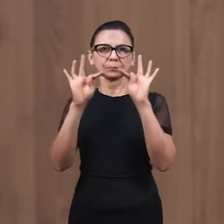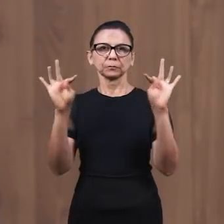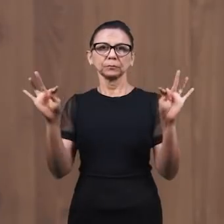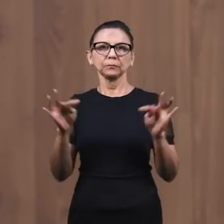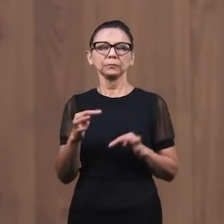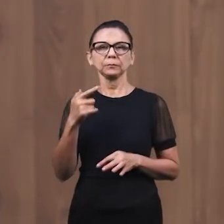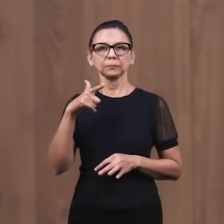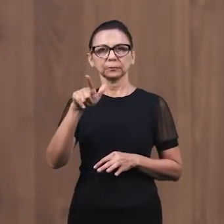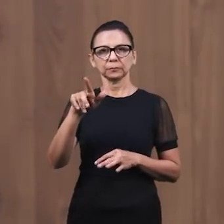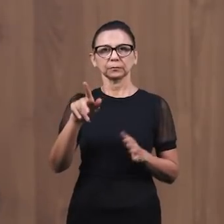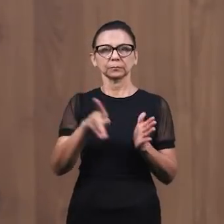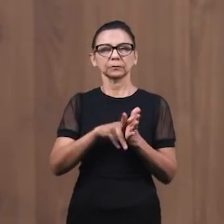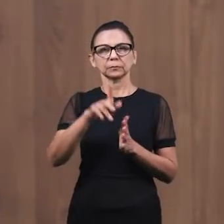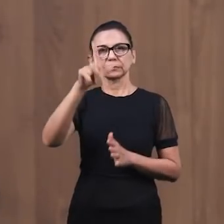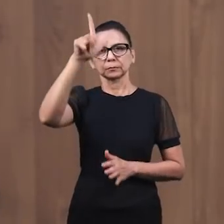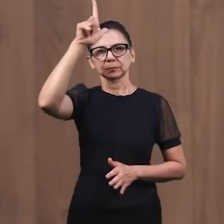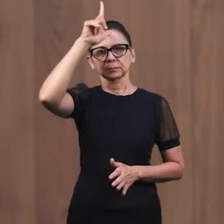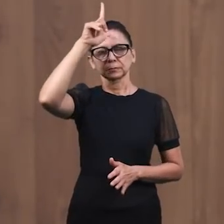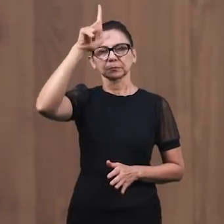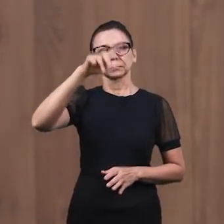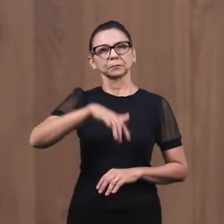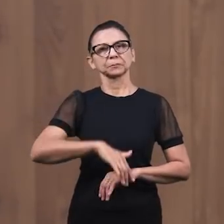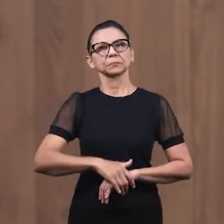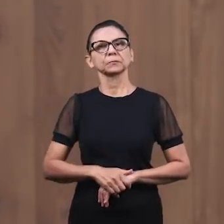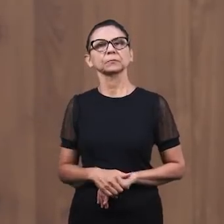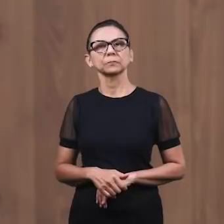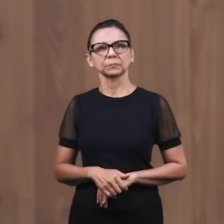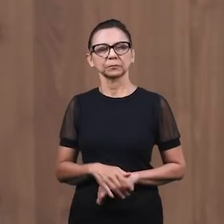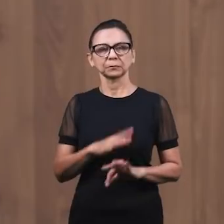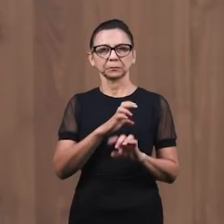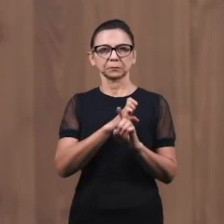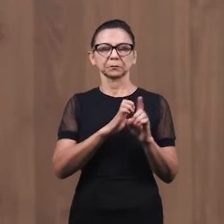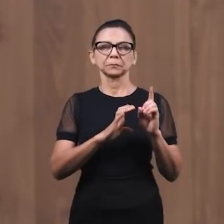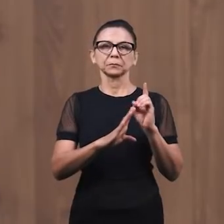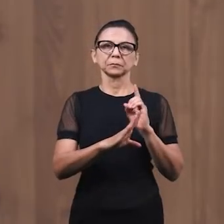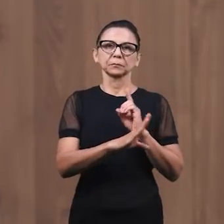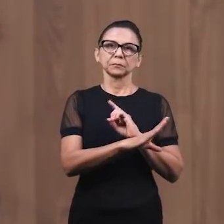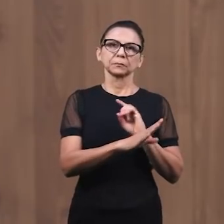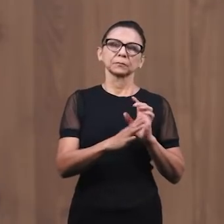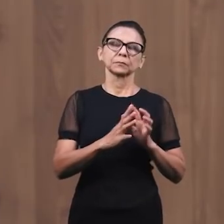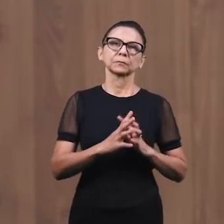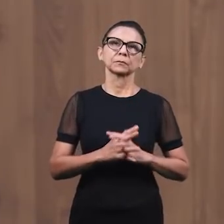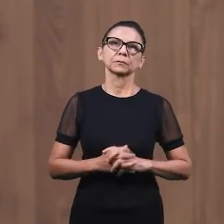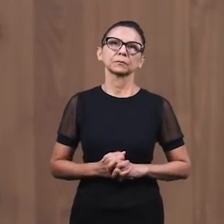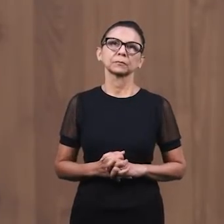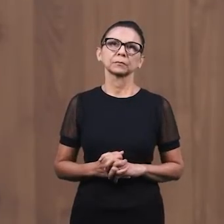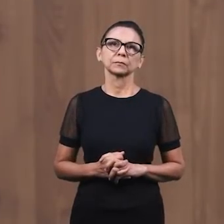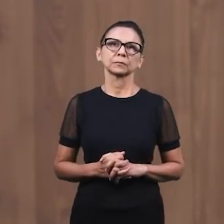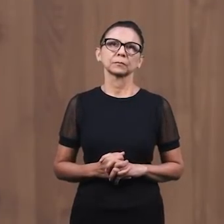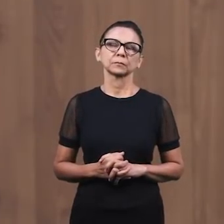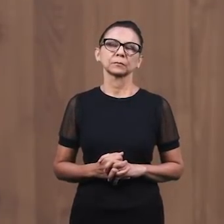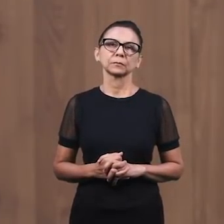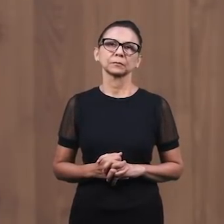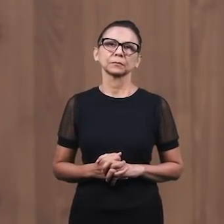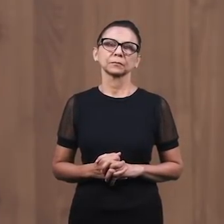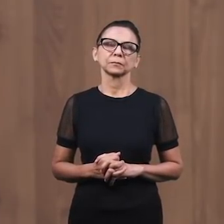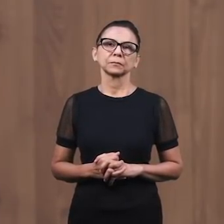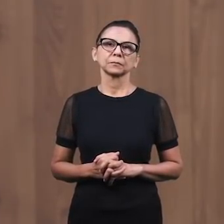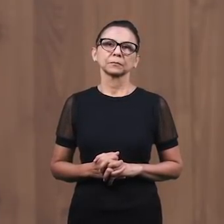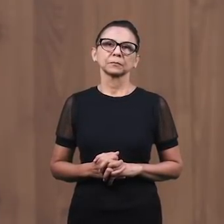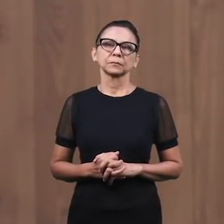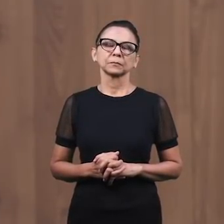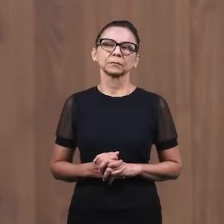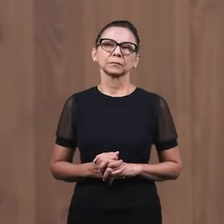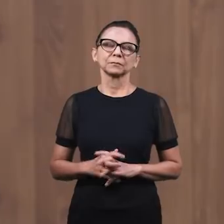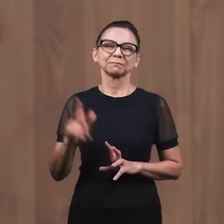testemunho em língua alemã a respeito da escola bíblica dominical ali para os nossos irmãos em